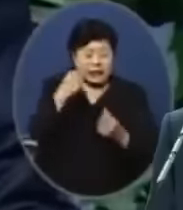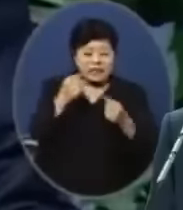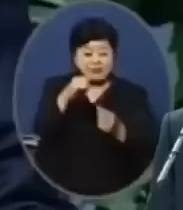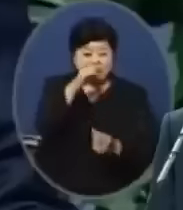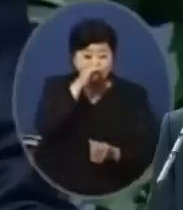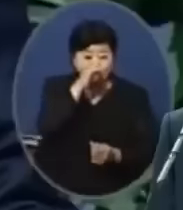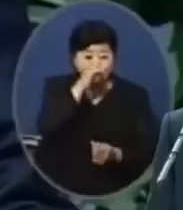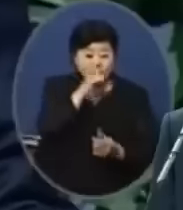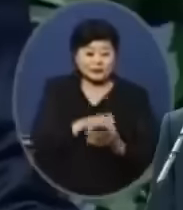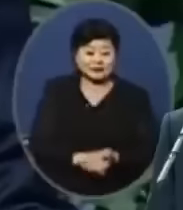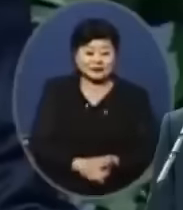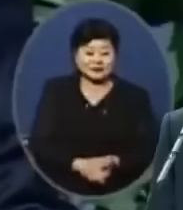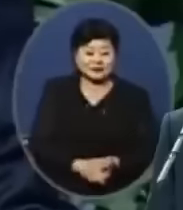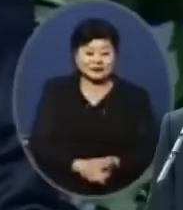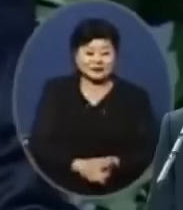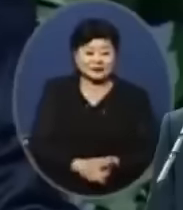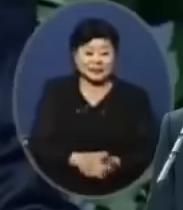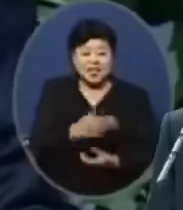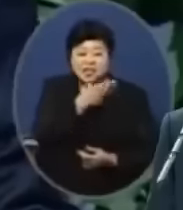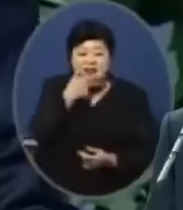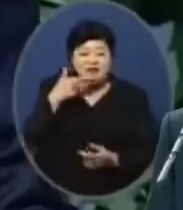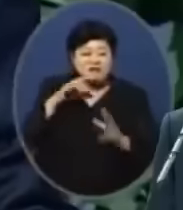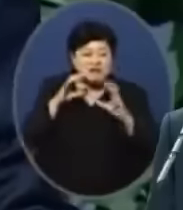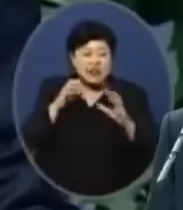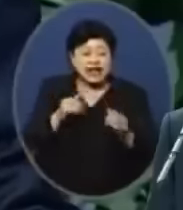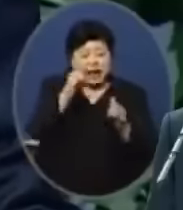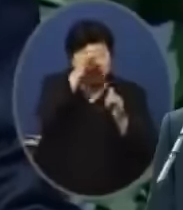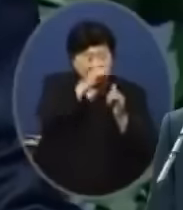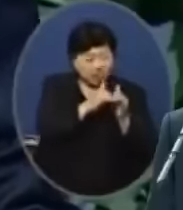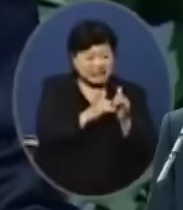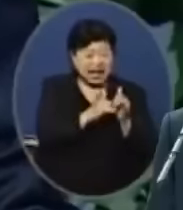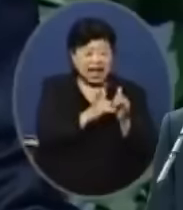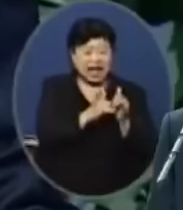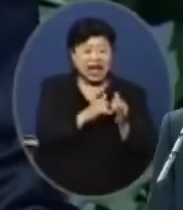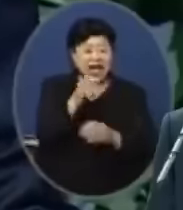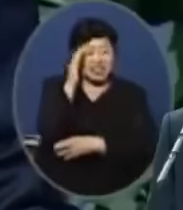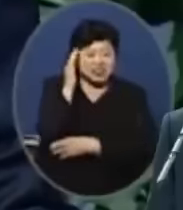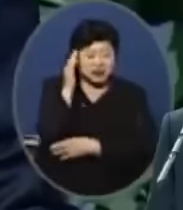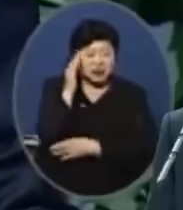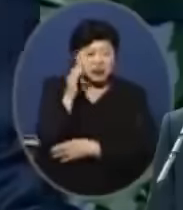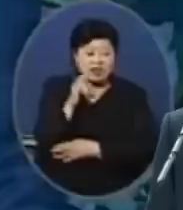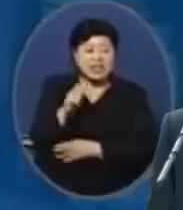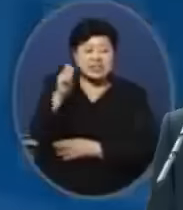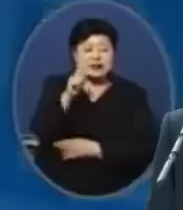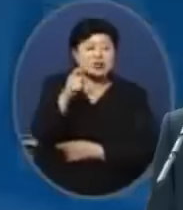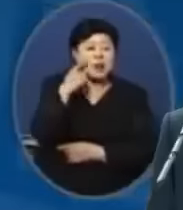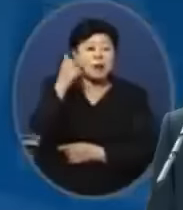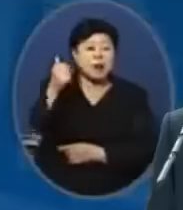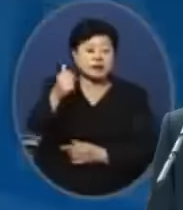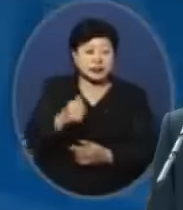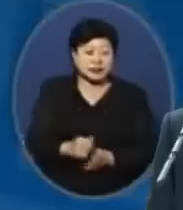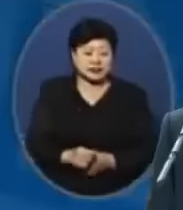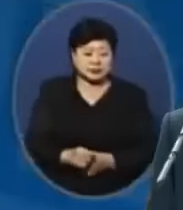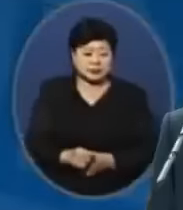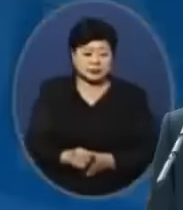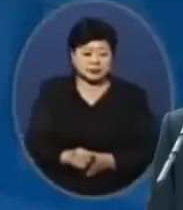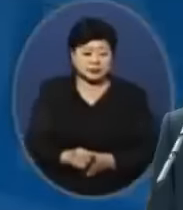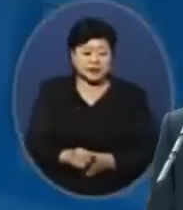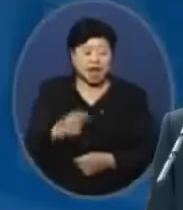있는 것입니다. 영국의 역사적인 설교가였던 스펄조는 황금의 혀를